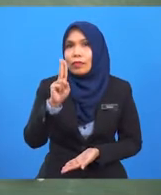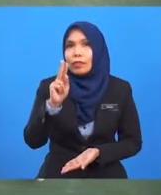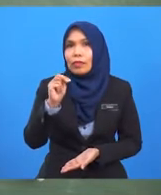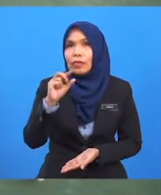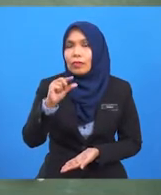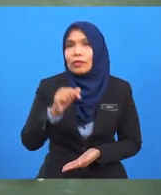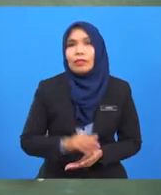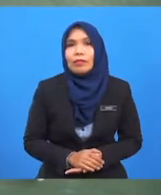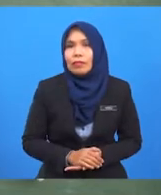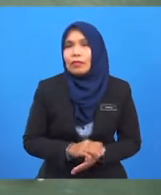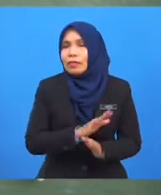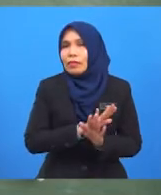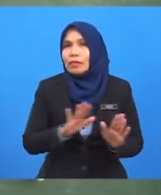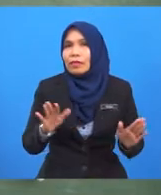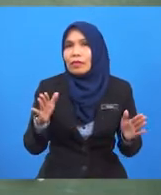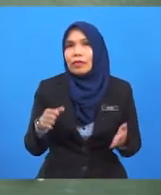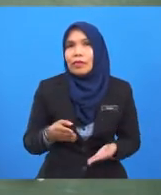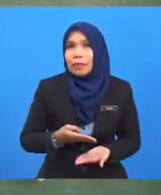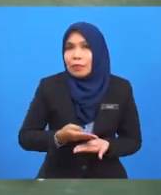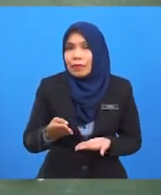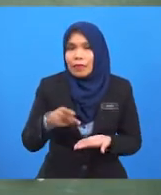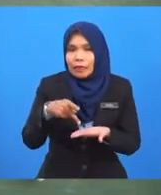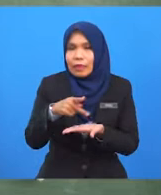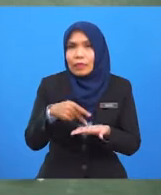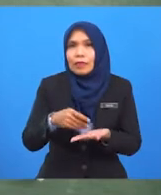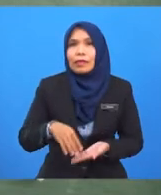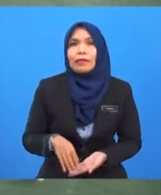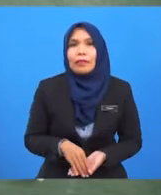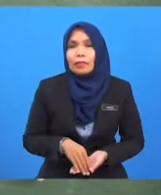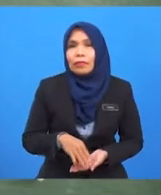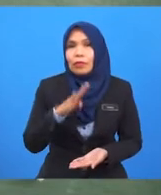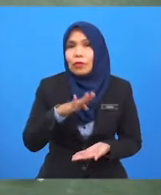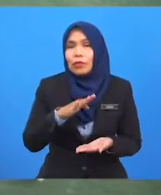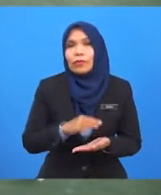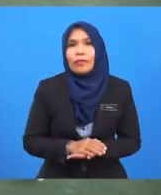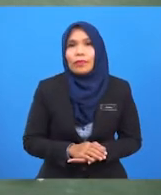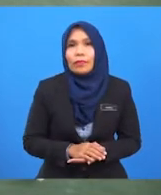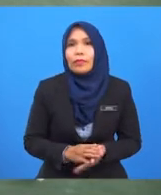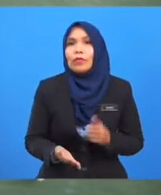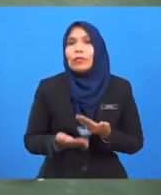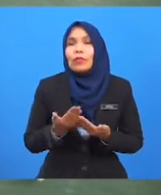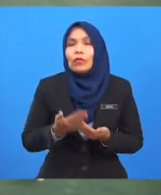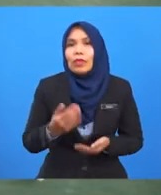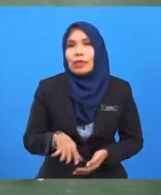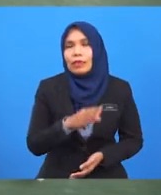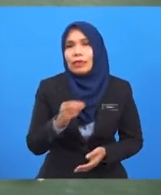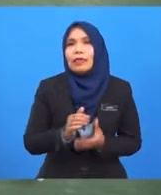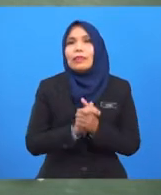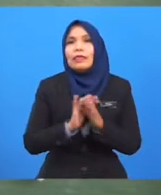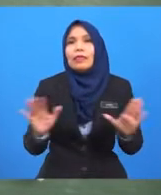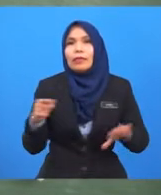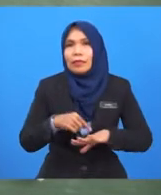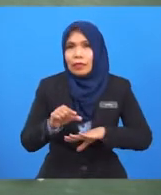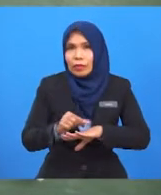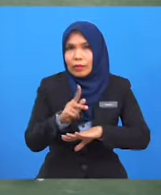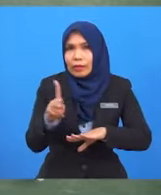tidak memberi kesan buruk kepada alam sekitar, mudah dan selamat